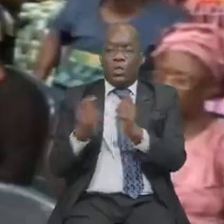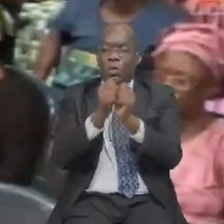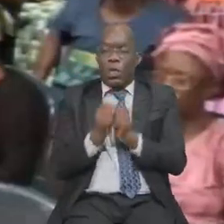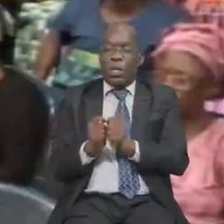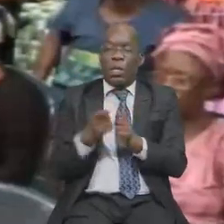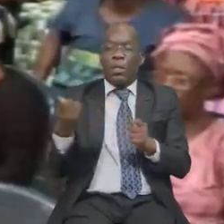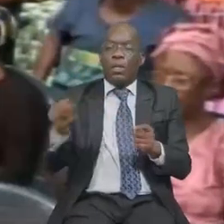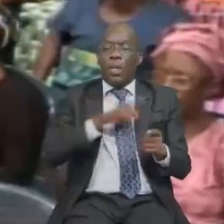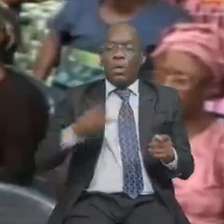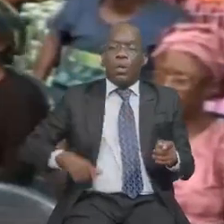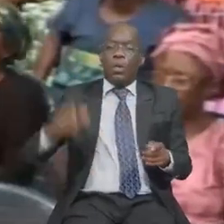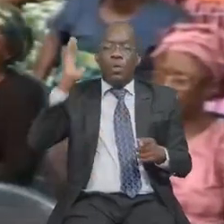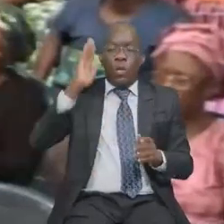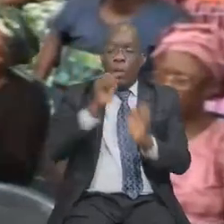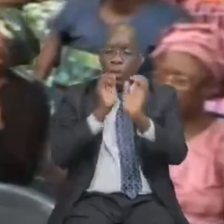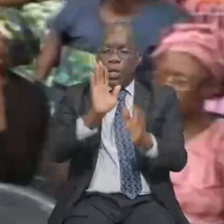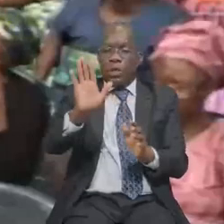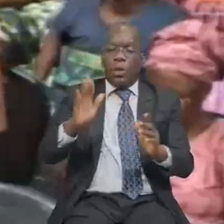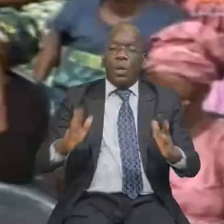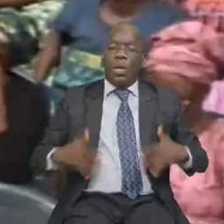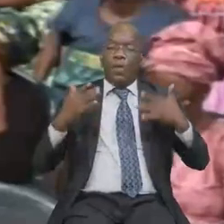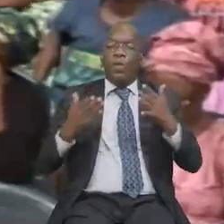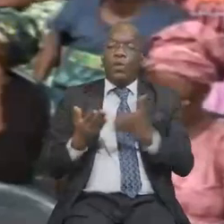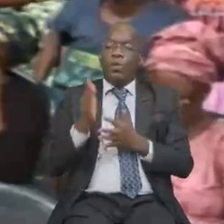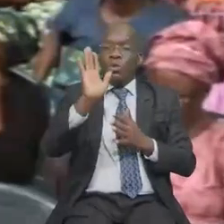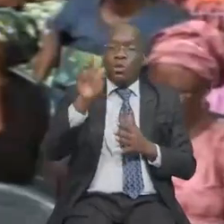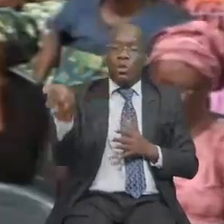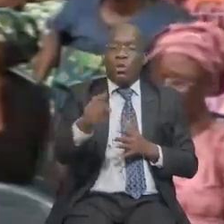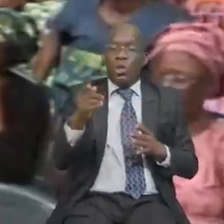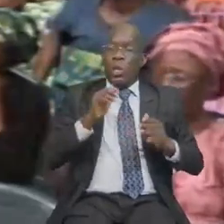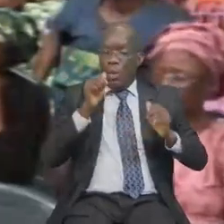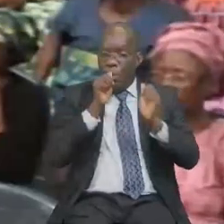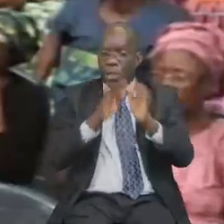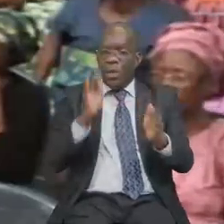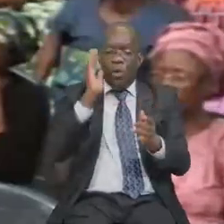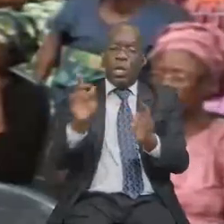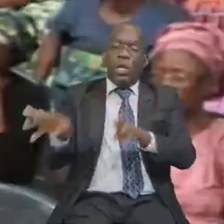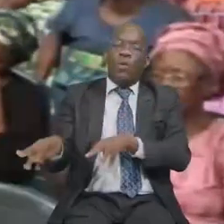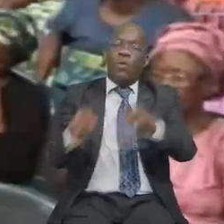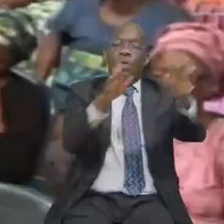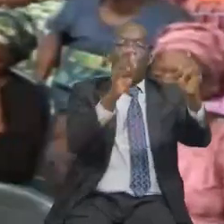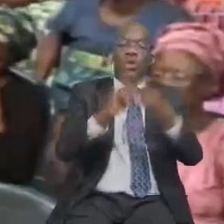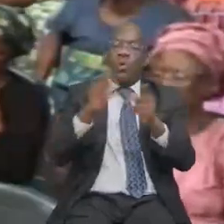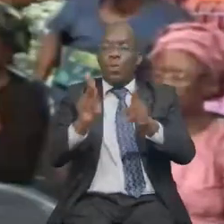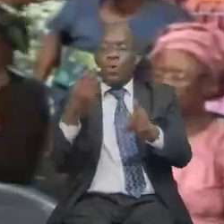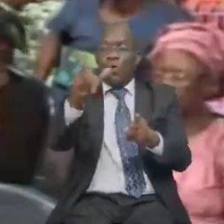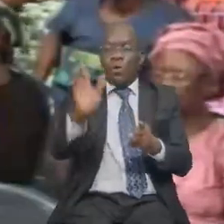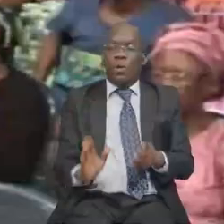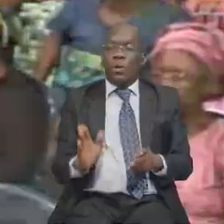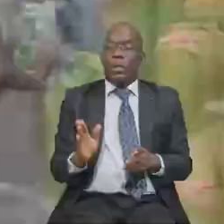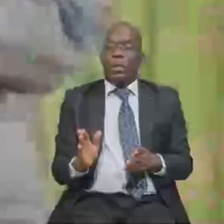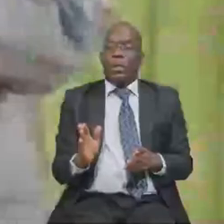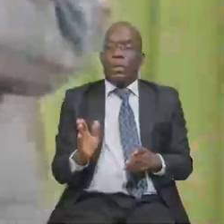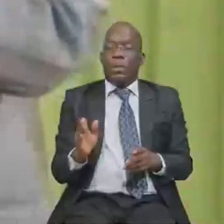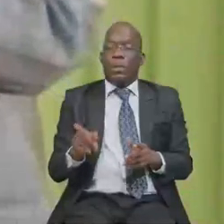ta vie à travers toi. Les bénédictions vont couler, couler vers les gens du monde et les conduire dans la foi. Et à travers